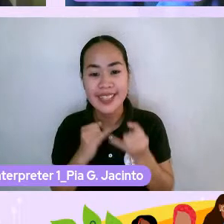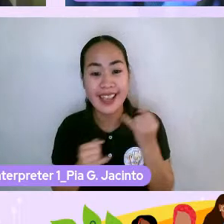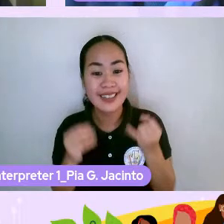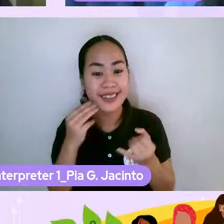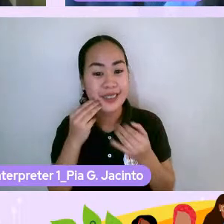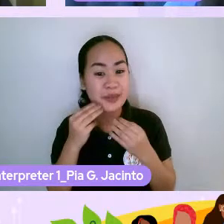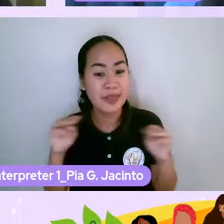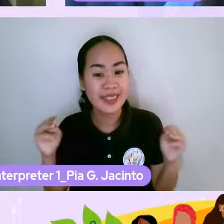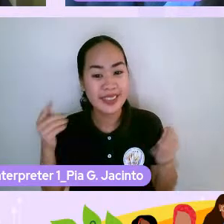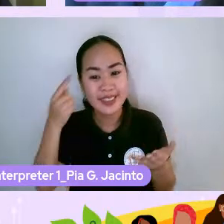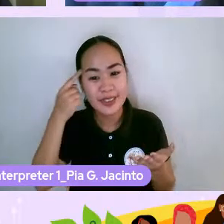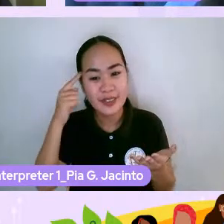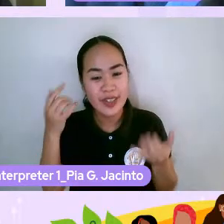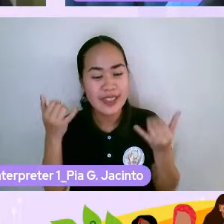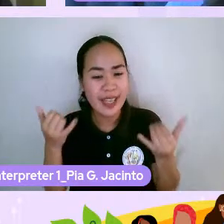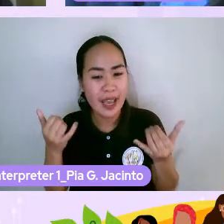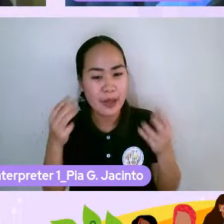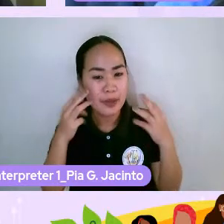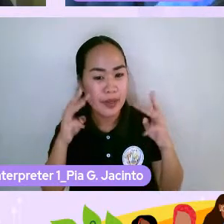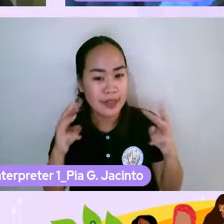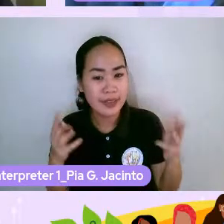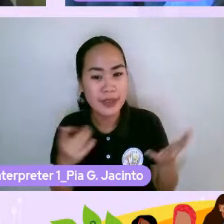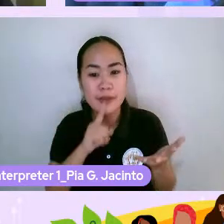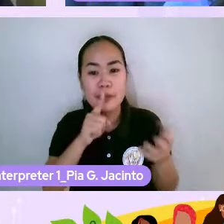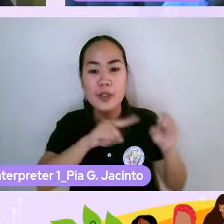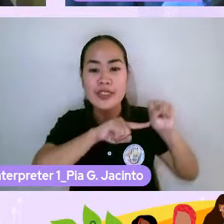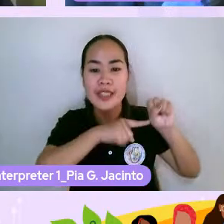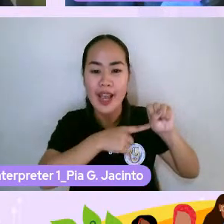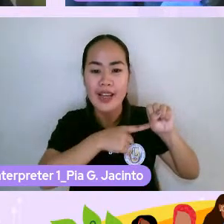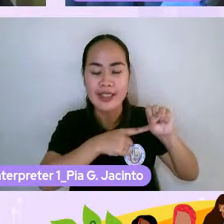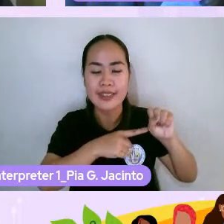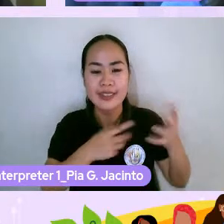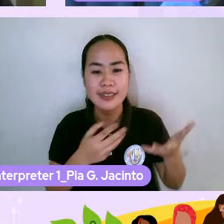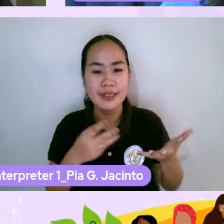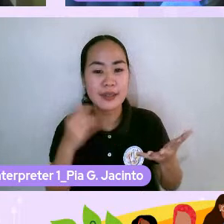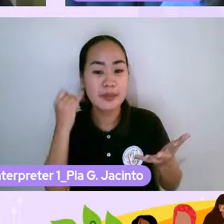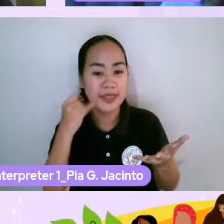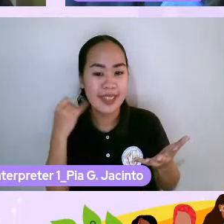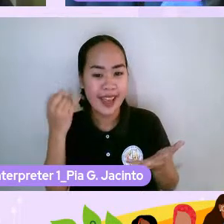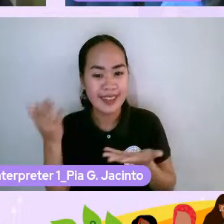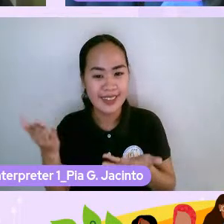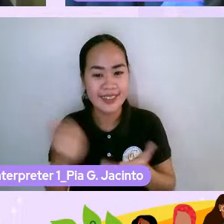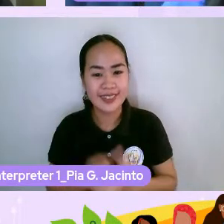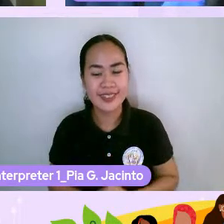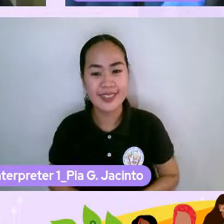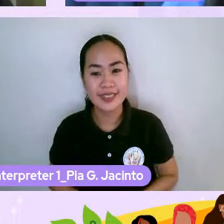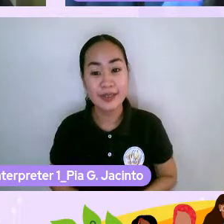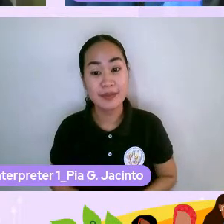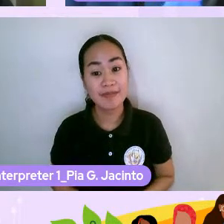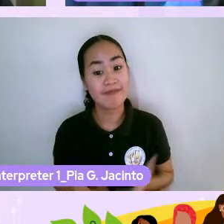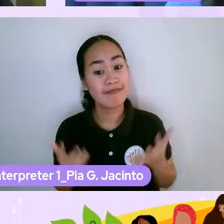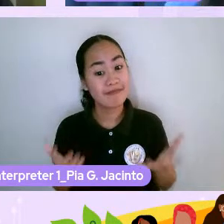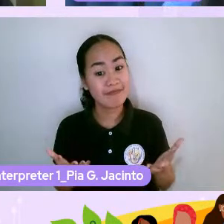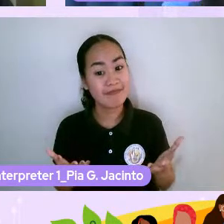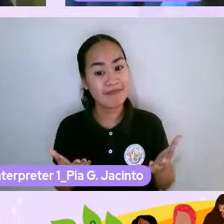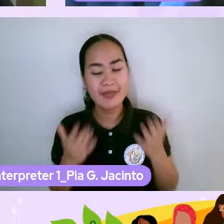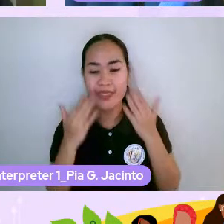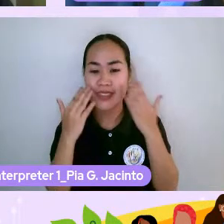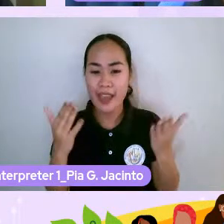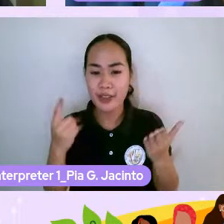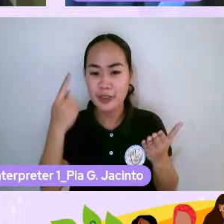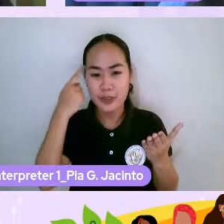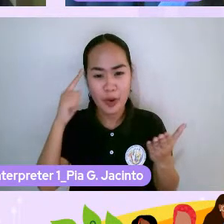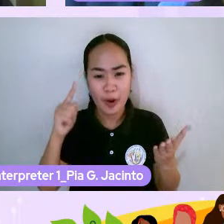other pong mga kasama natin. Mag-start po tayo with Miss Jax po. So, ayun nga po. Maraming salamat nga pala po talaga